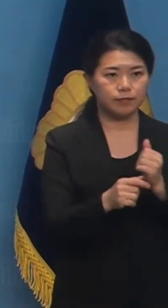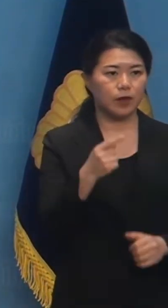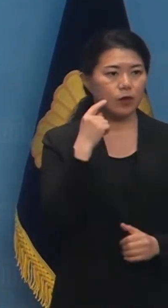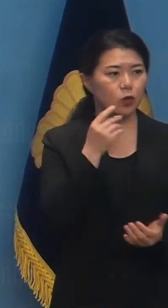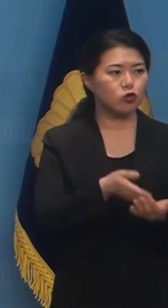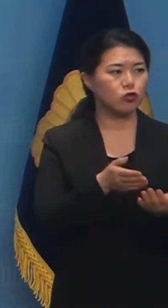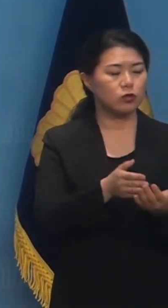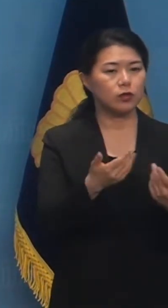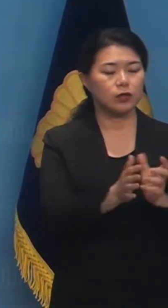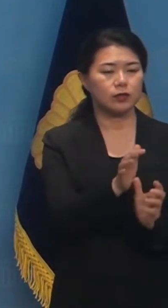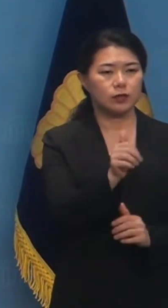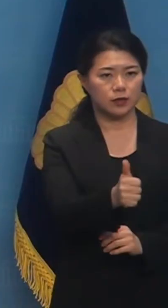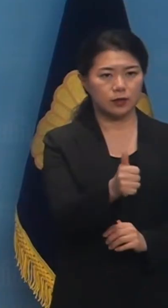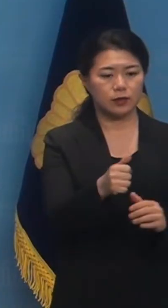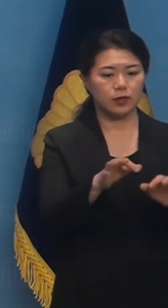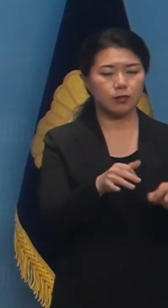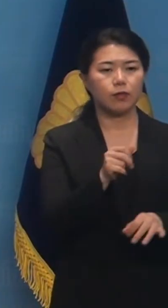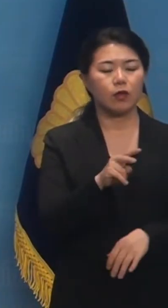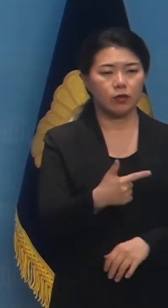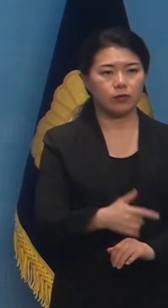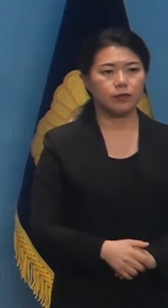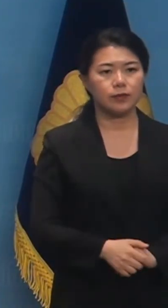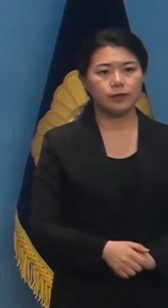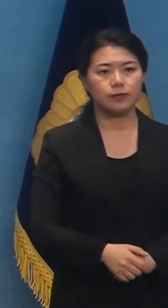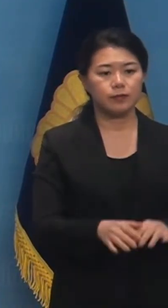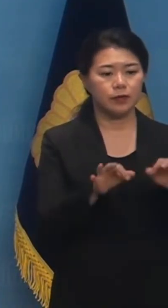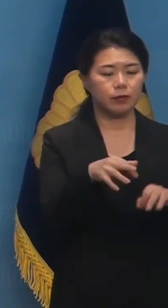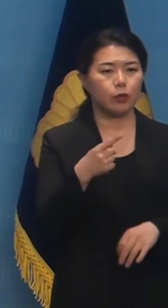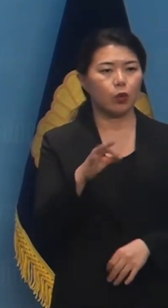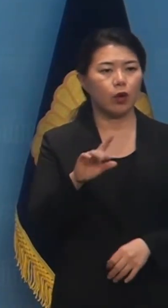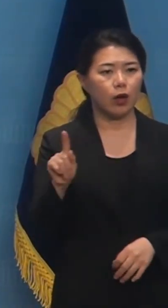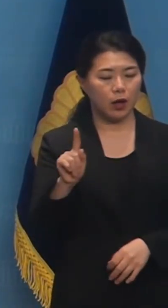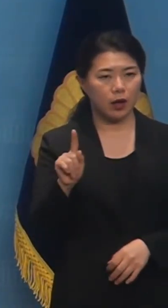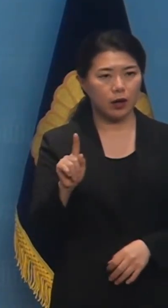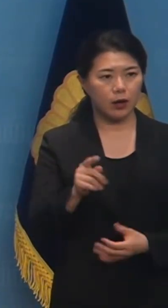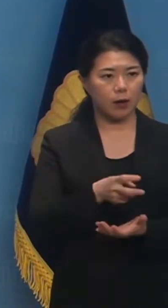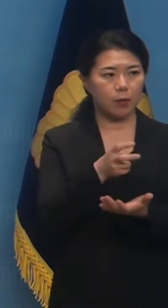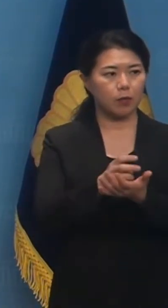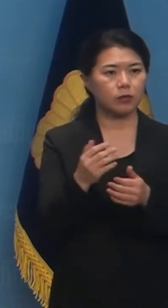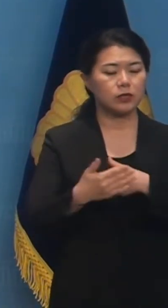가짜뉴스 단장 김현입니다. 함께하신 김동화